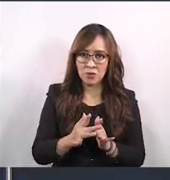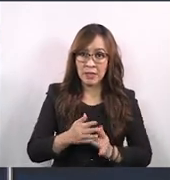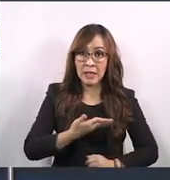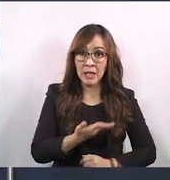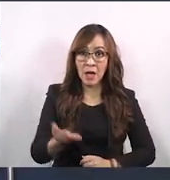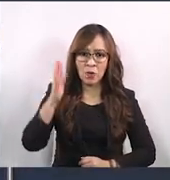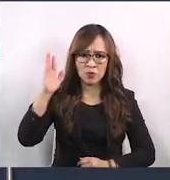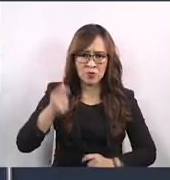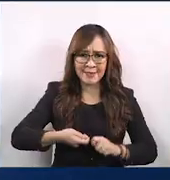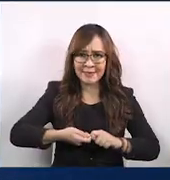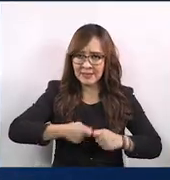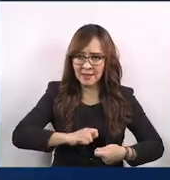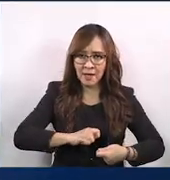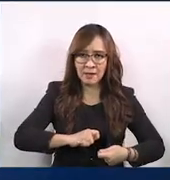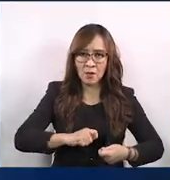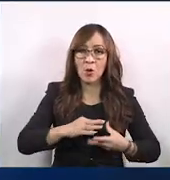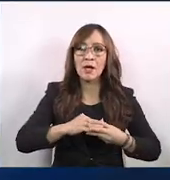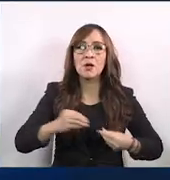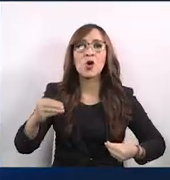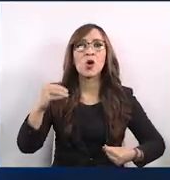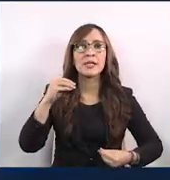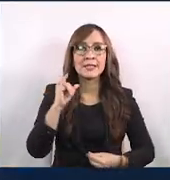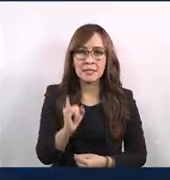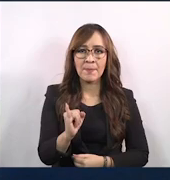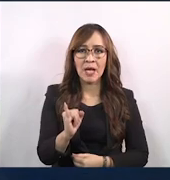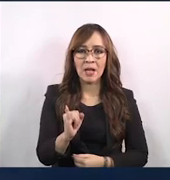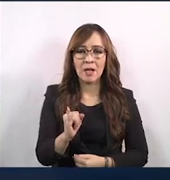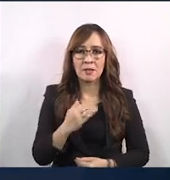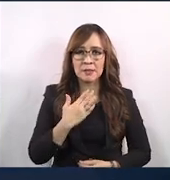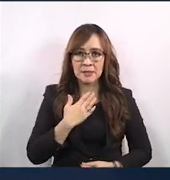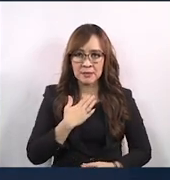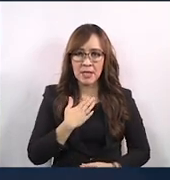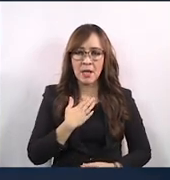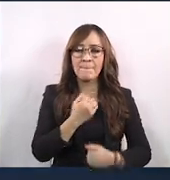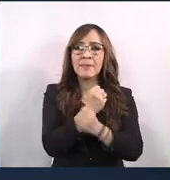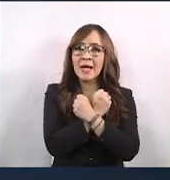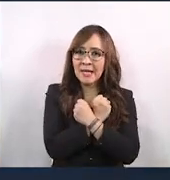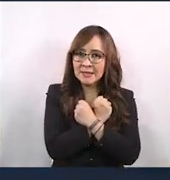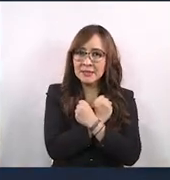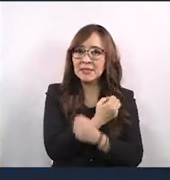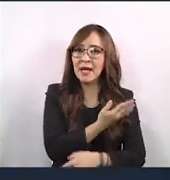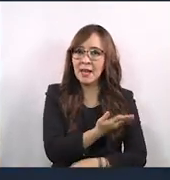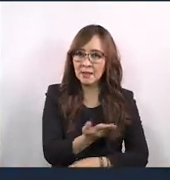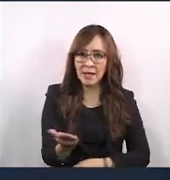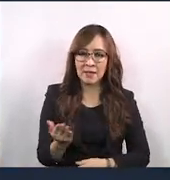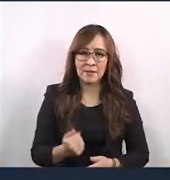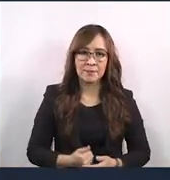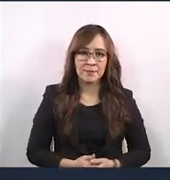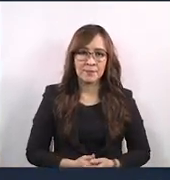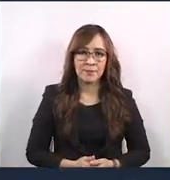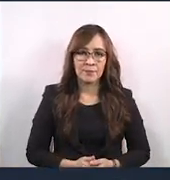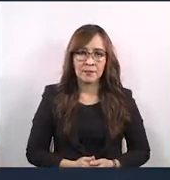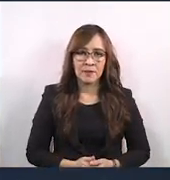berarti engkau sudah diikat oleh Rohis sebel itu Hai saya mengasihi saudara Hai